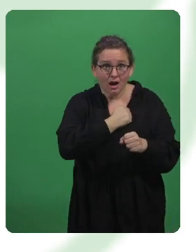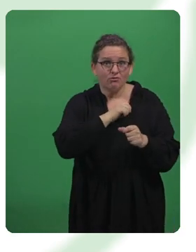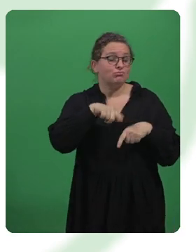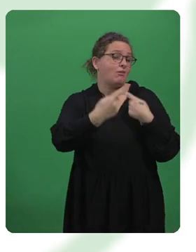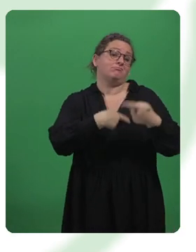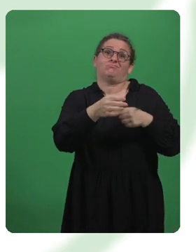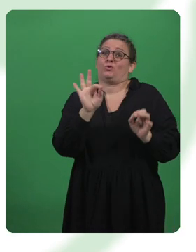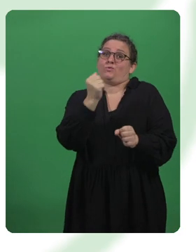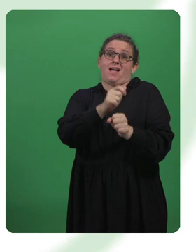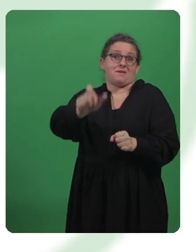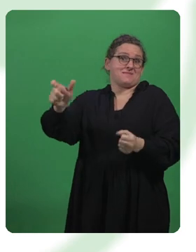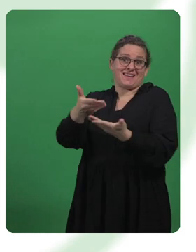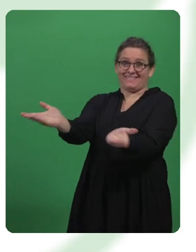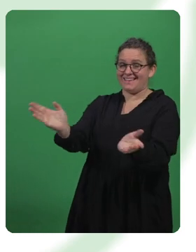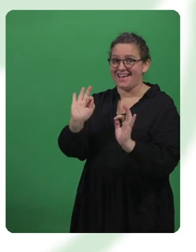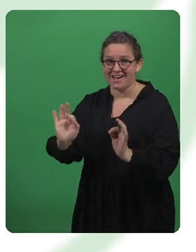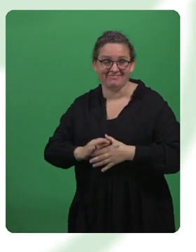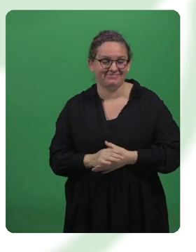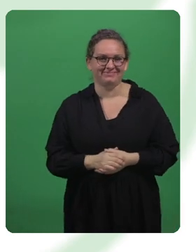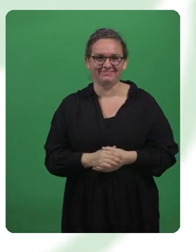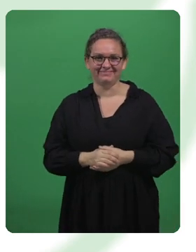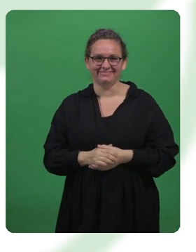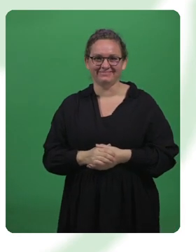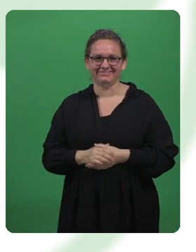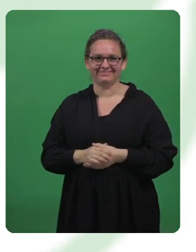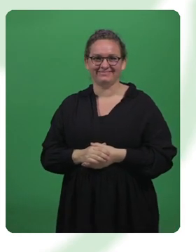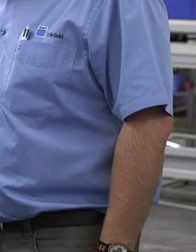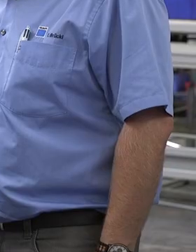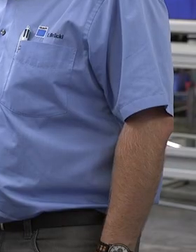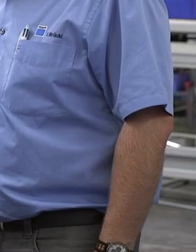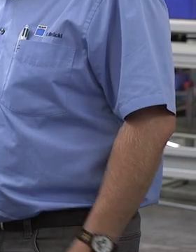sie das geschafft haben, sind sehr gute Arbeiter.